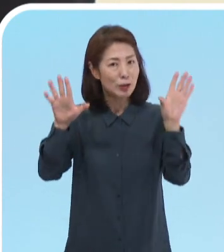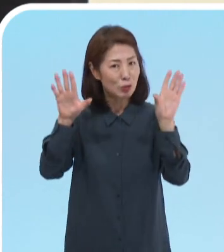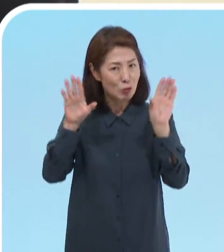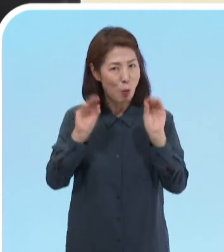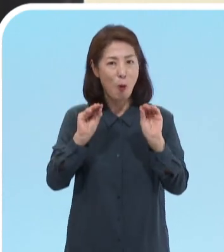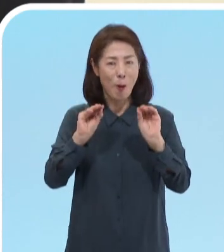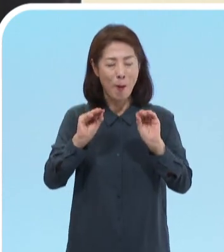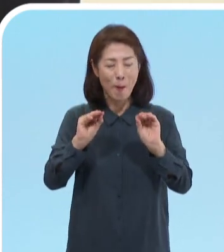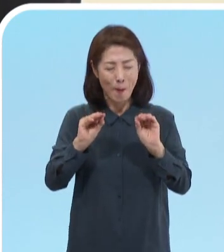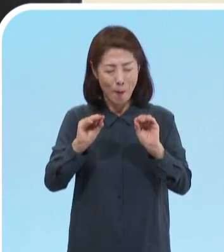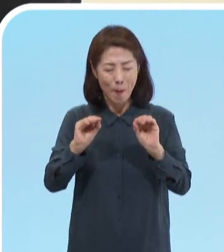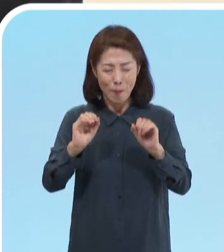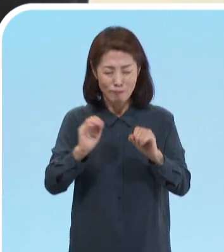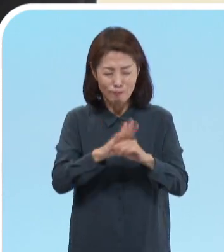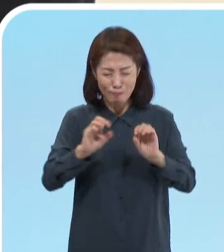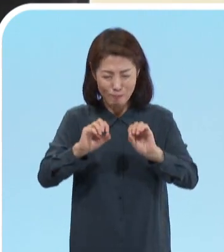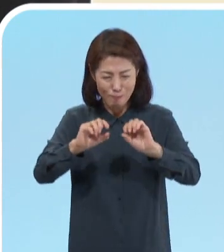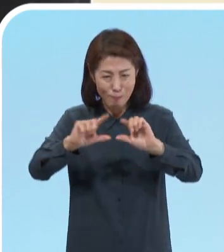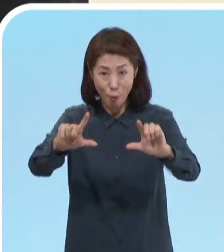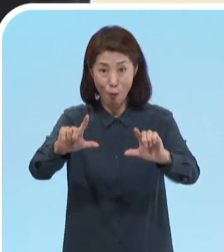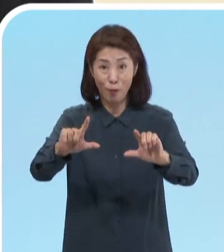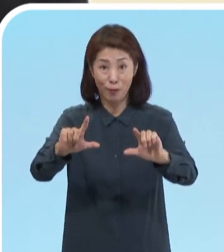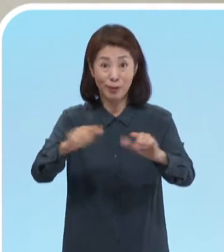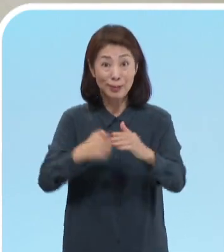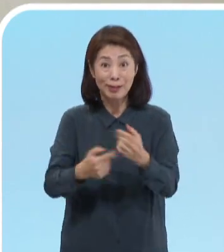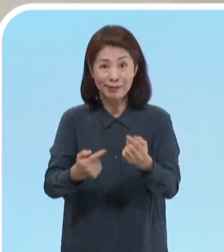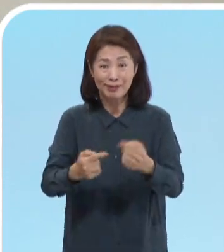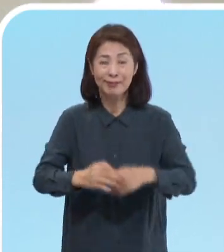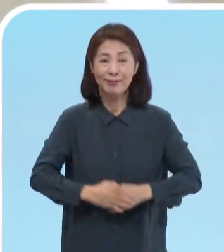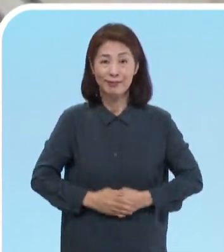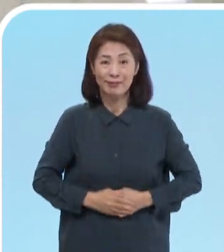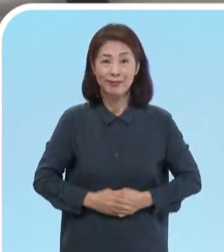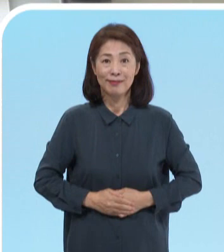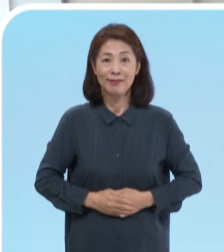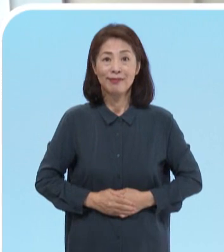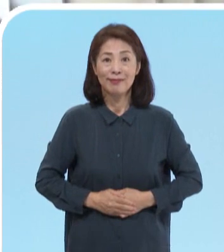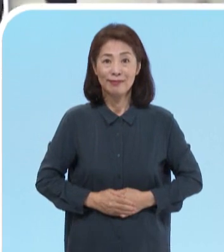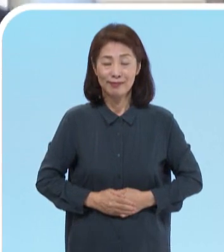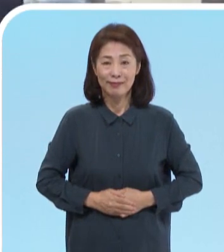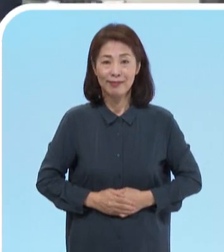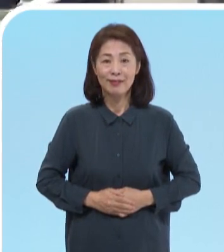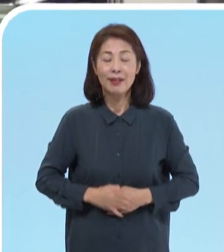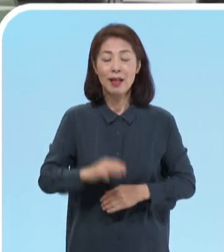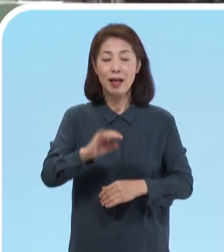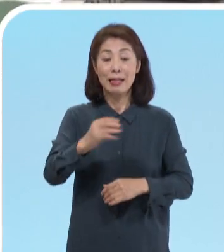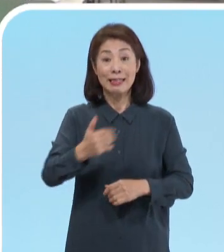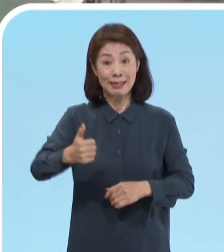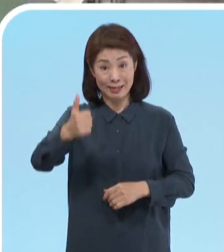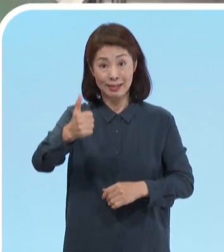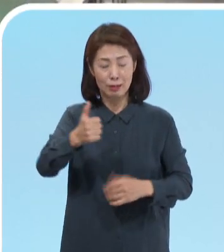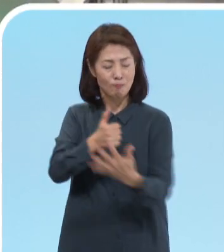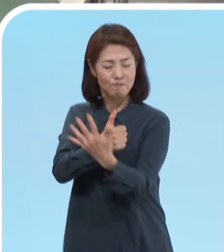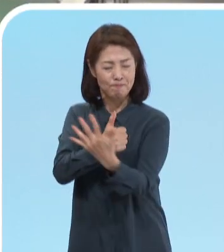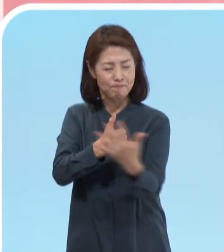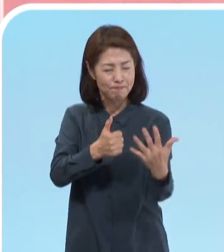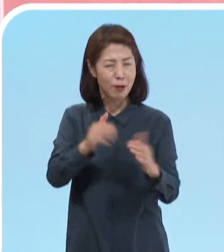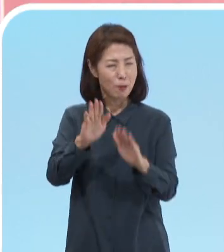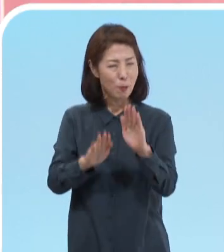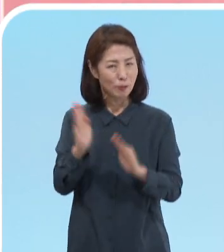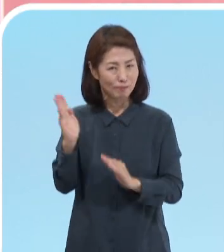ルに発信されるということで、 う ん、 そうですね。 こちらが知事の記者会見の様子です